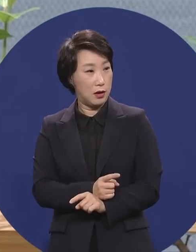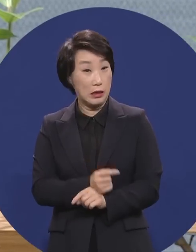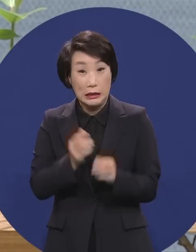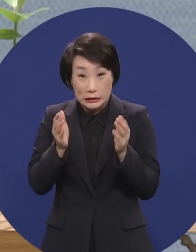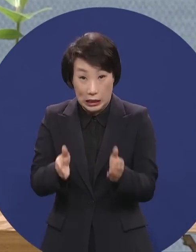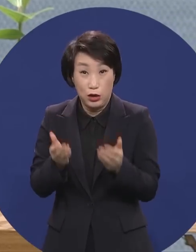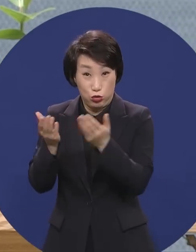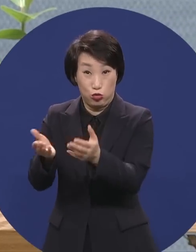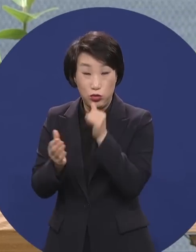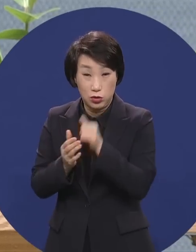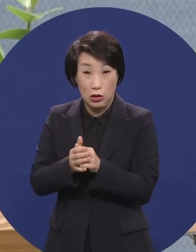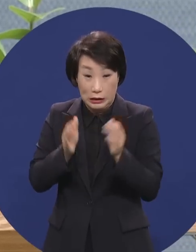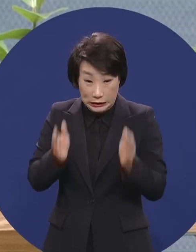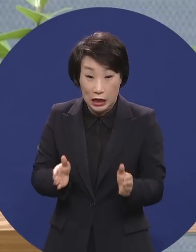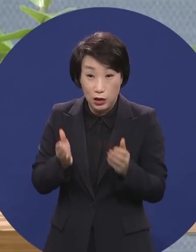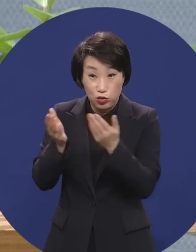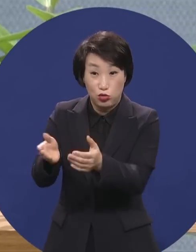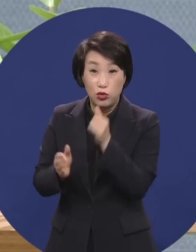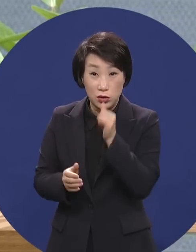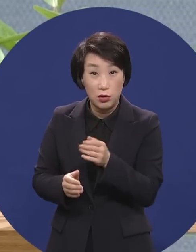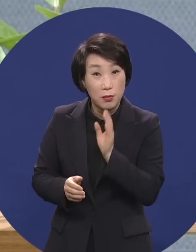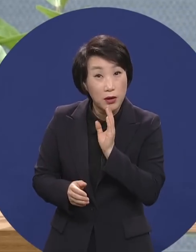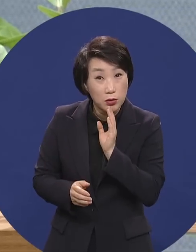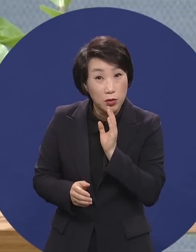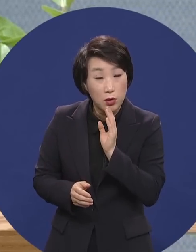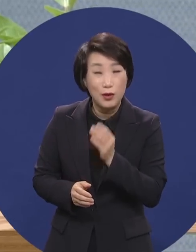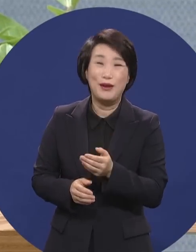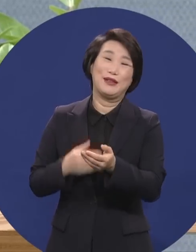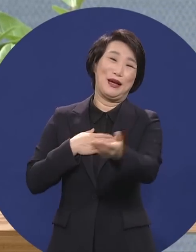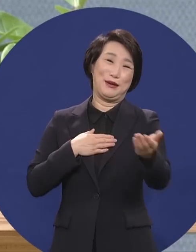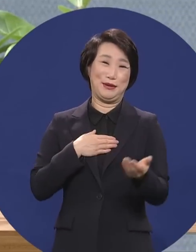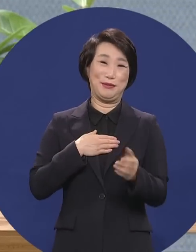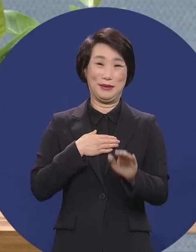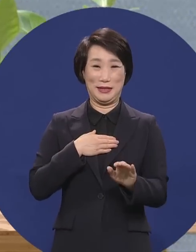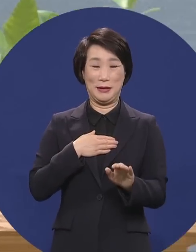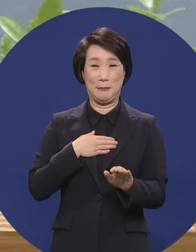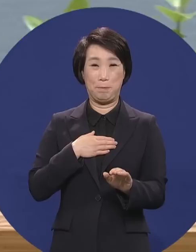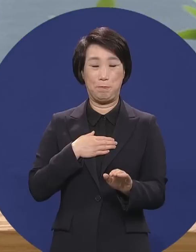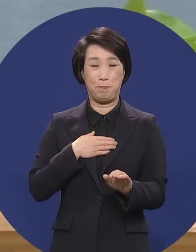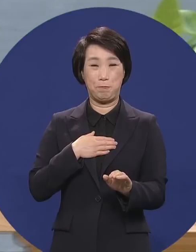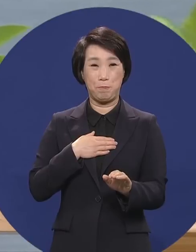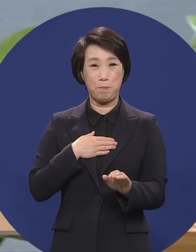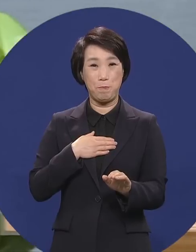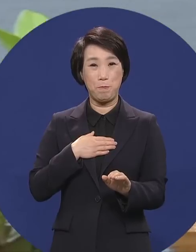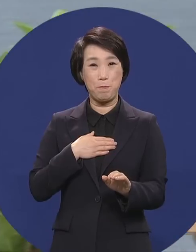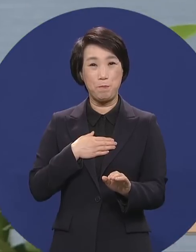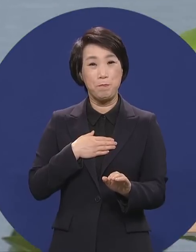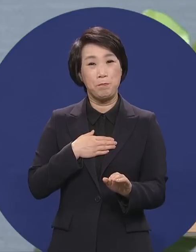주는 거예요. 이 틈이 딱 들어오는 거예요. 여러분들이